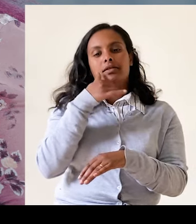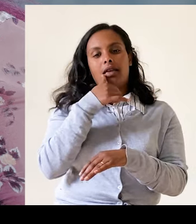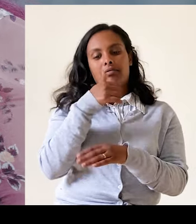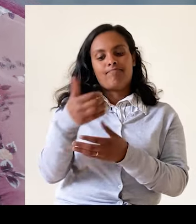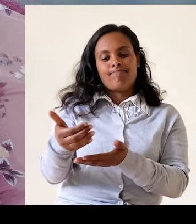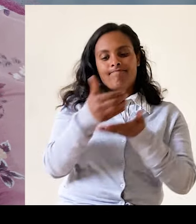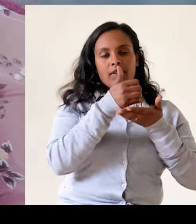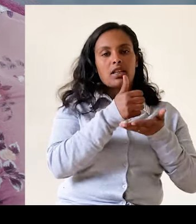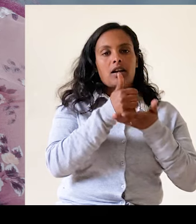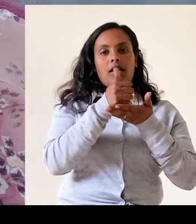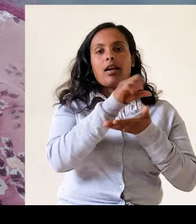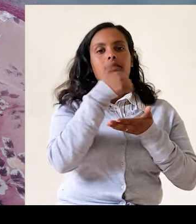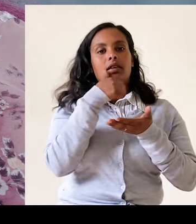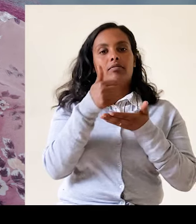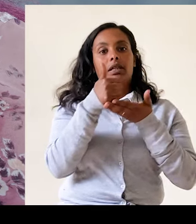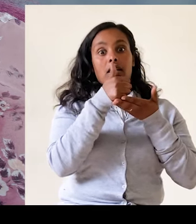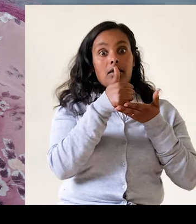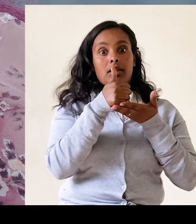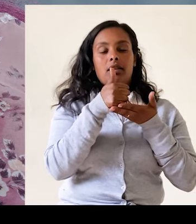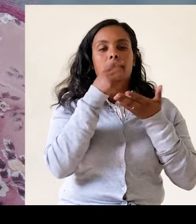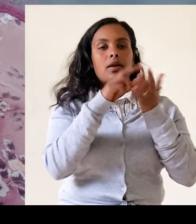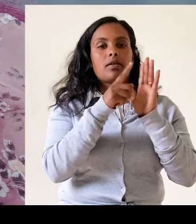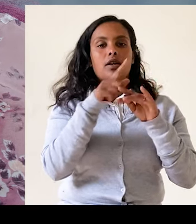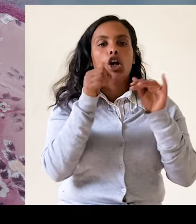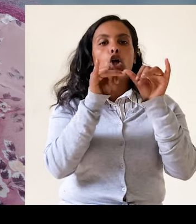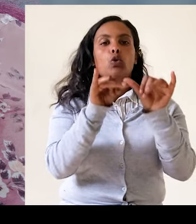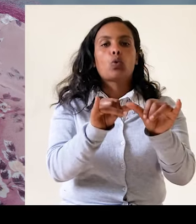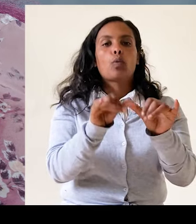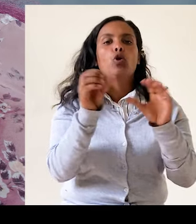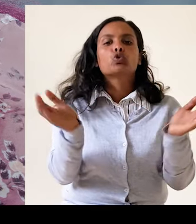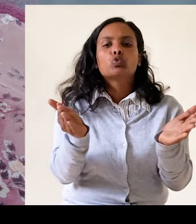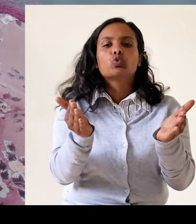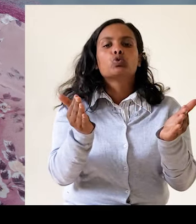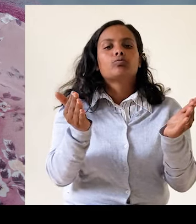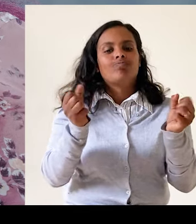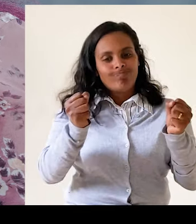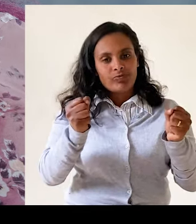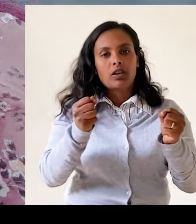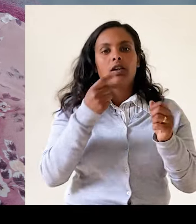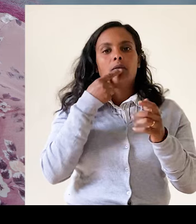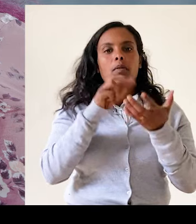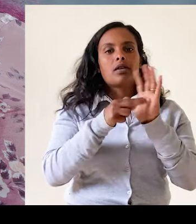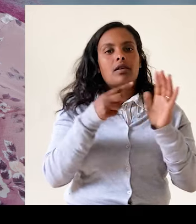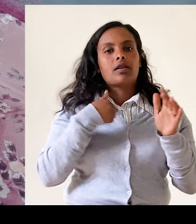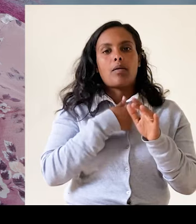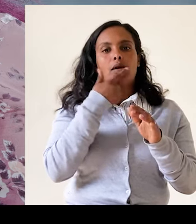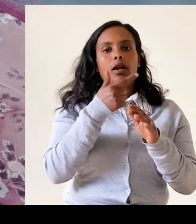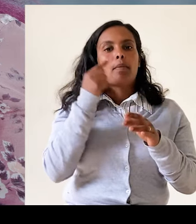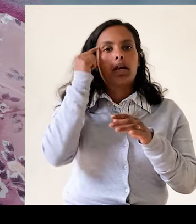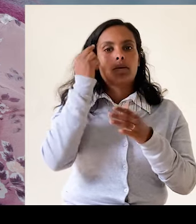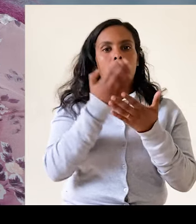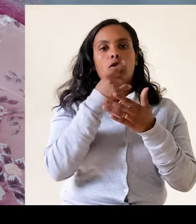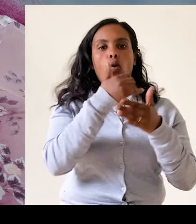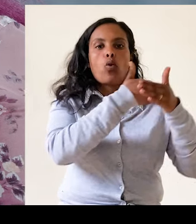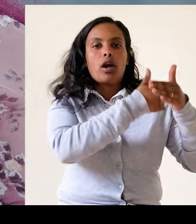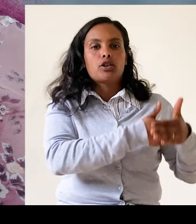የምታነሳው እንስት ትኖራለች። እና ቀጥሉ፣ በርቱ ማለት እኛም ደግሞ ለምናስበው